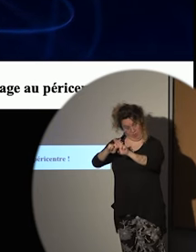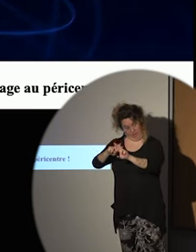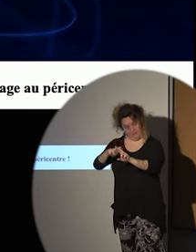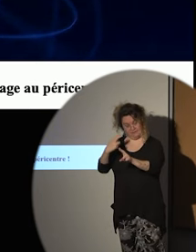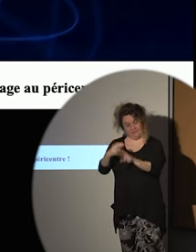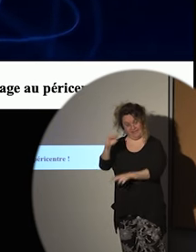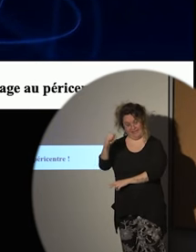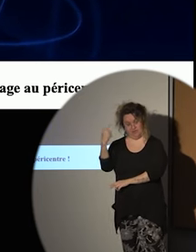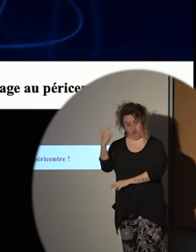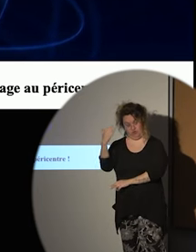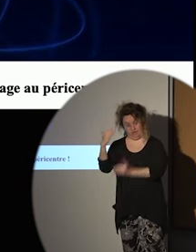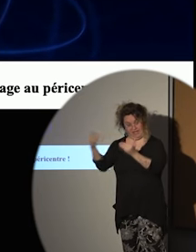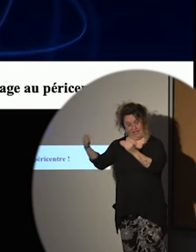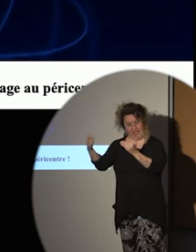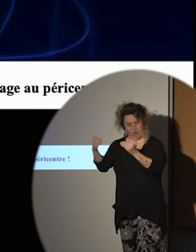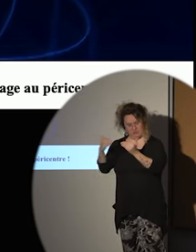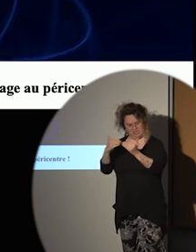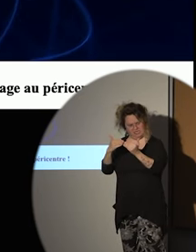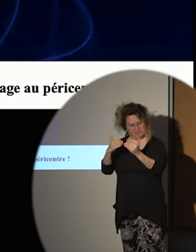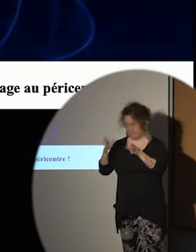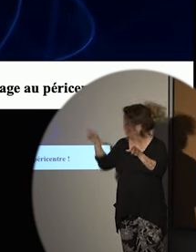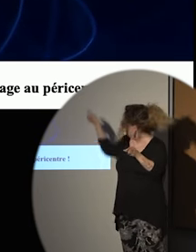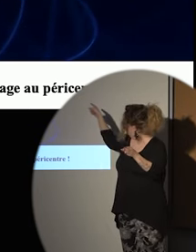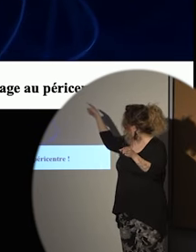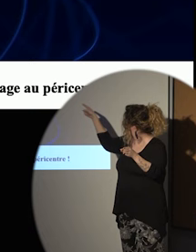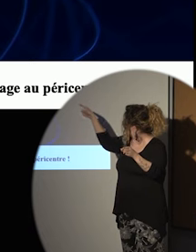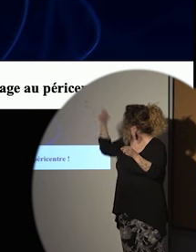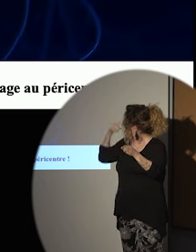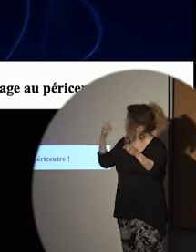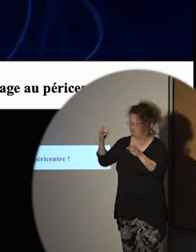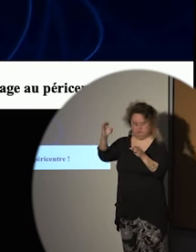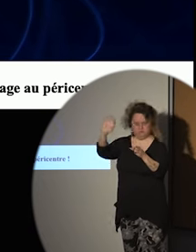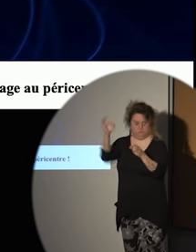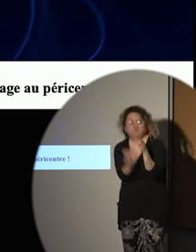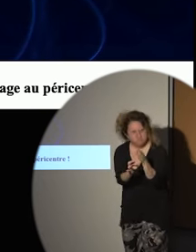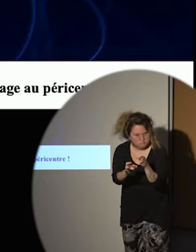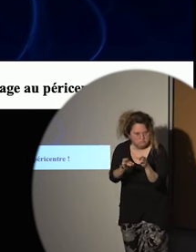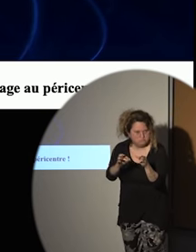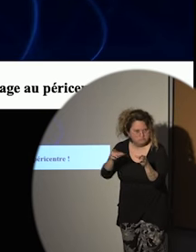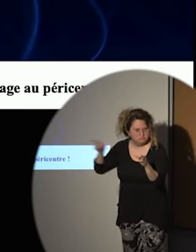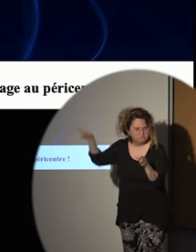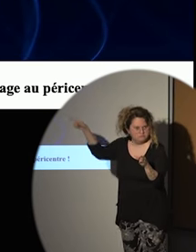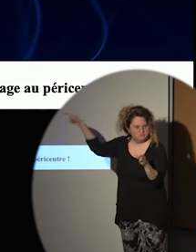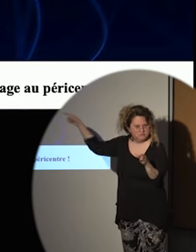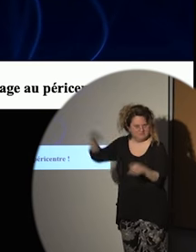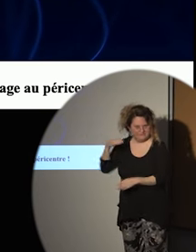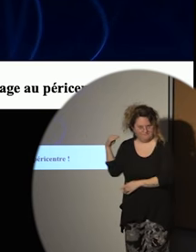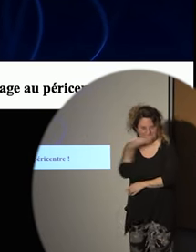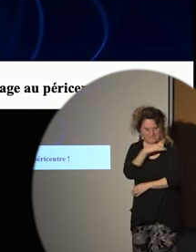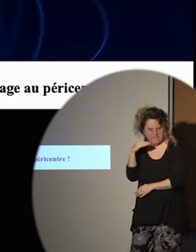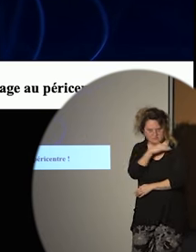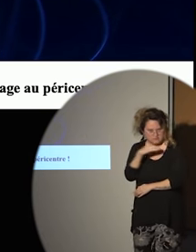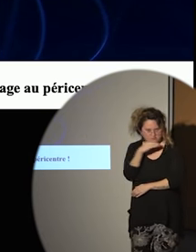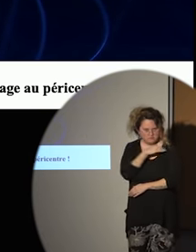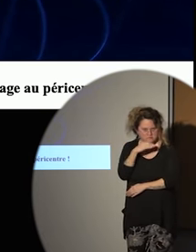noir, chute littéralement vers le centre. Et en fait, elle va à une vitesse, sa vitesse maximale,